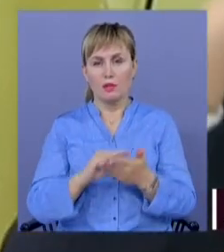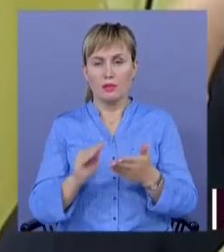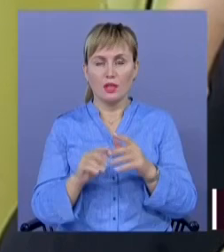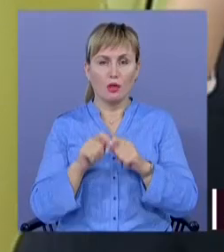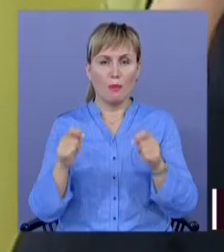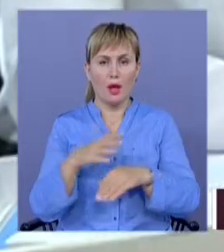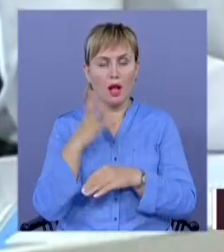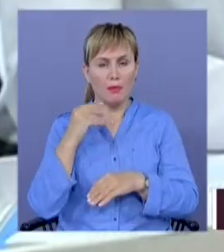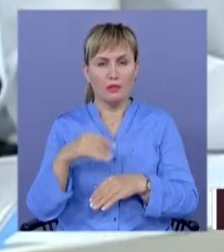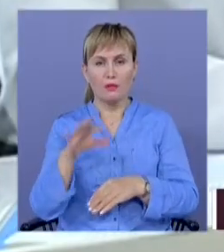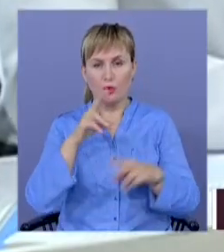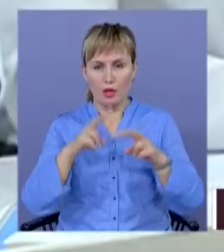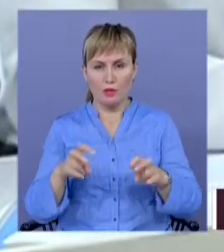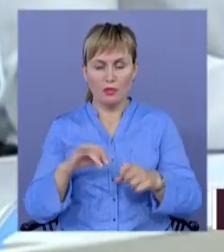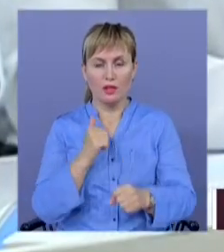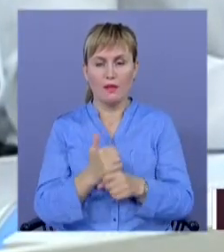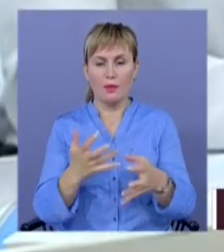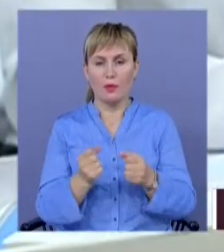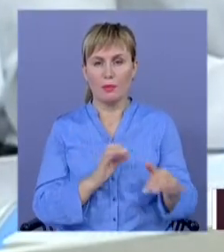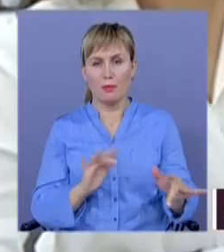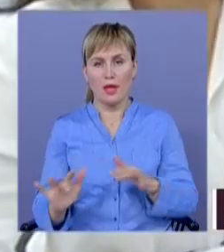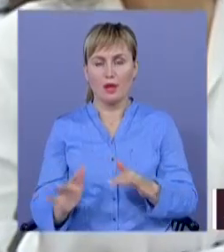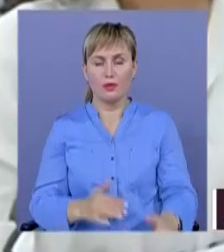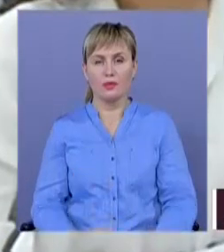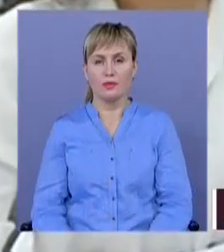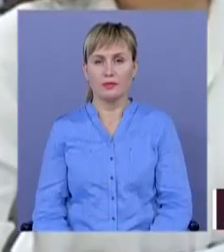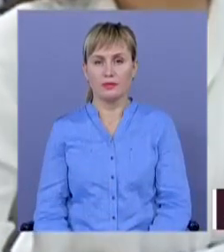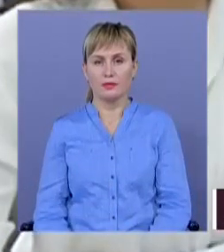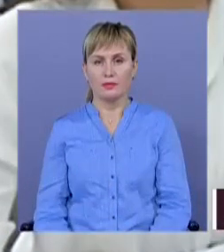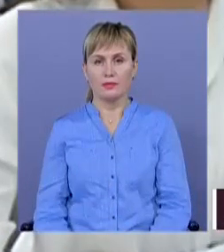Алматы. Все рассмотрят, а главное, примут меры. Алтыншаш Смагулова, телеканал Алматы.